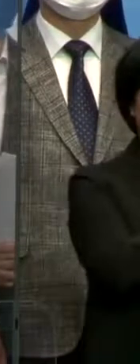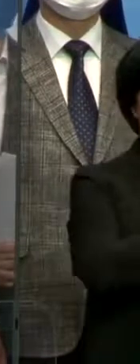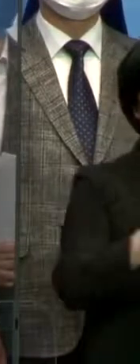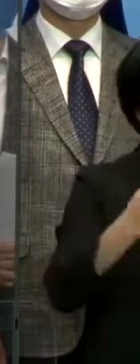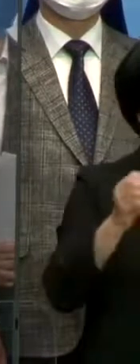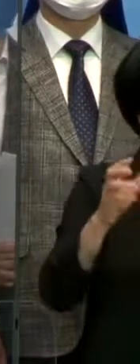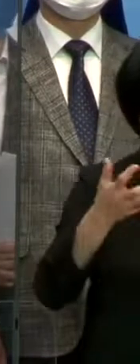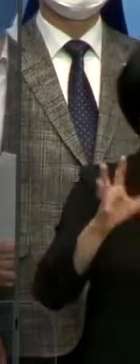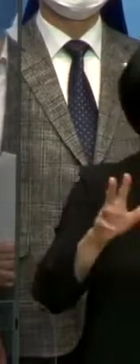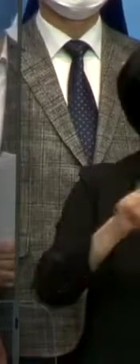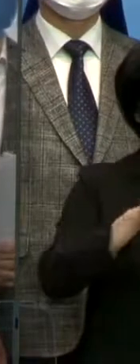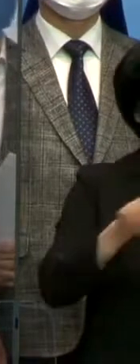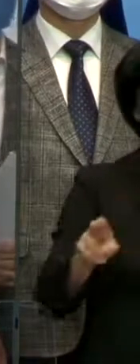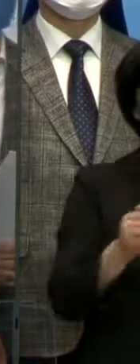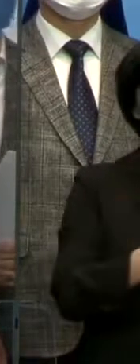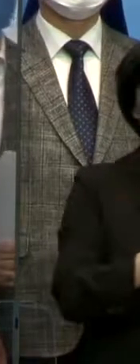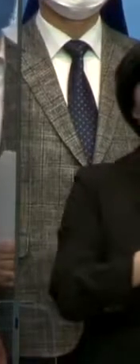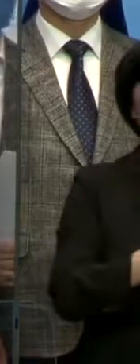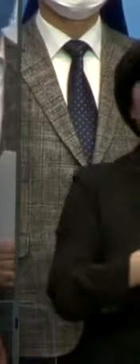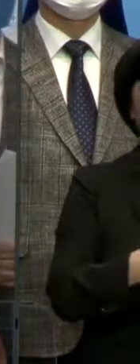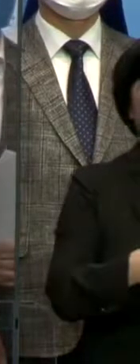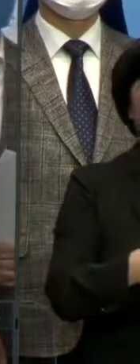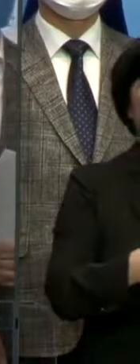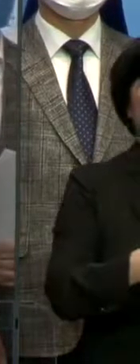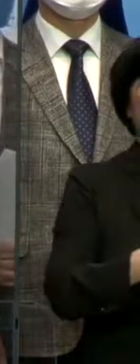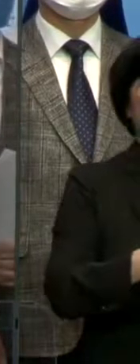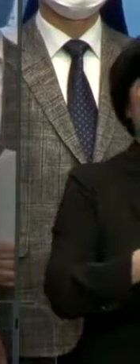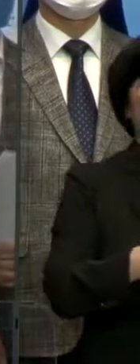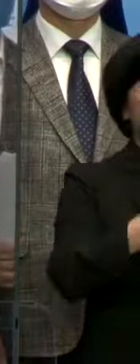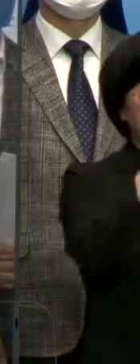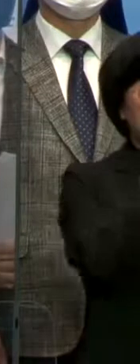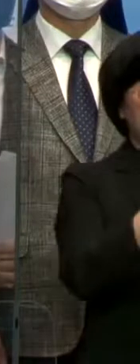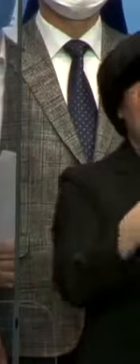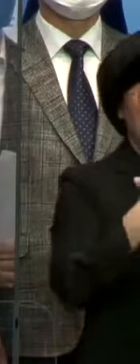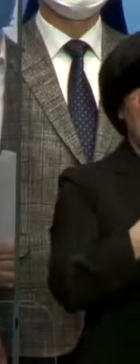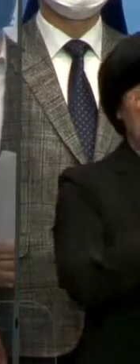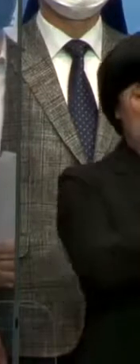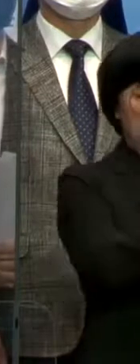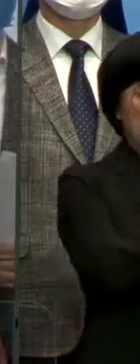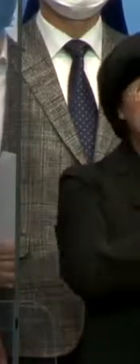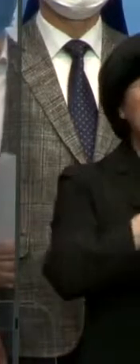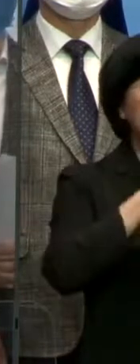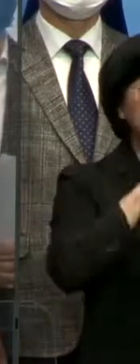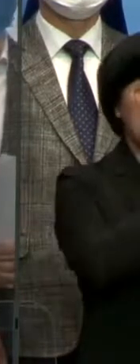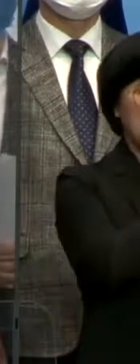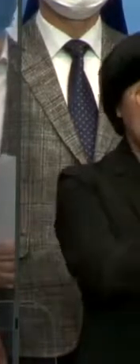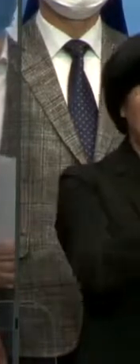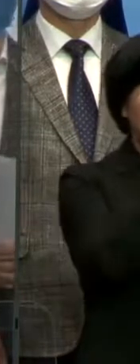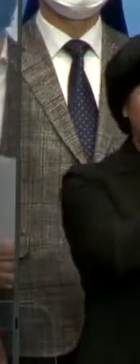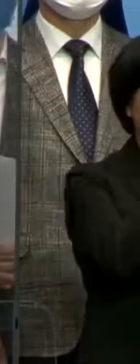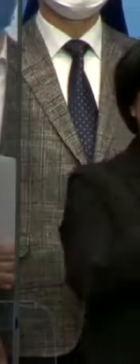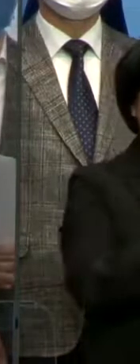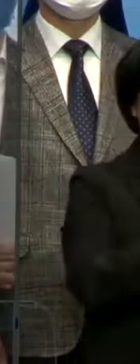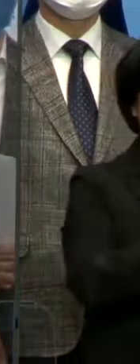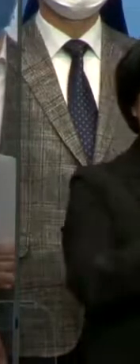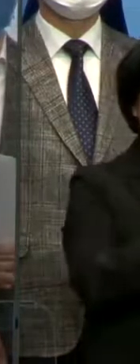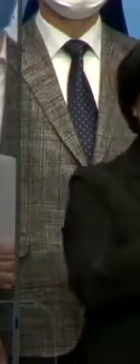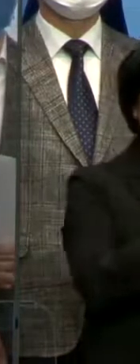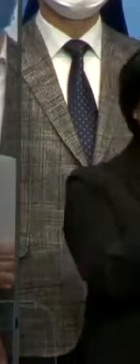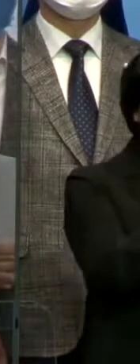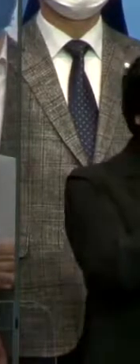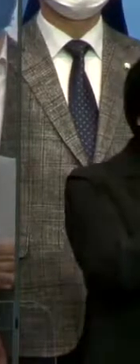부딪혀서 무산됐습니다. 환자 안전 3법은 환자의 실질적 인권을 보호하기 위한 최소한의